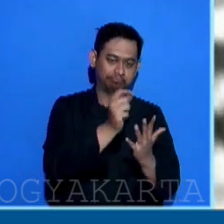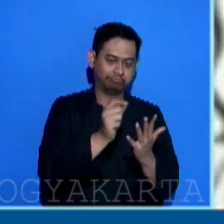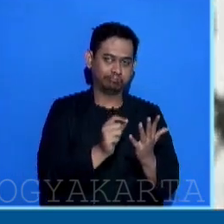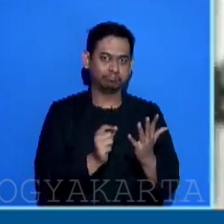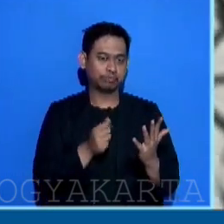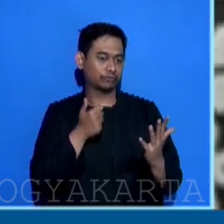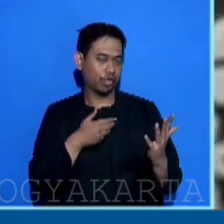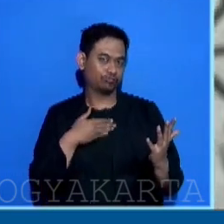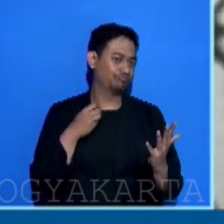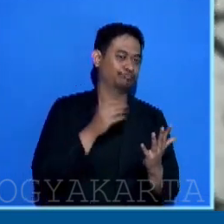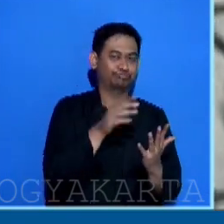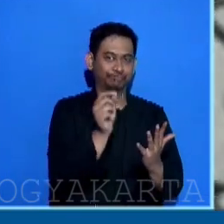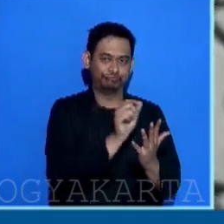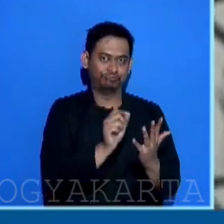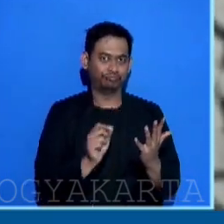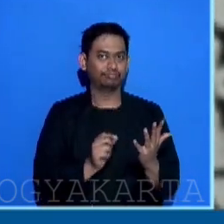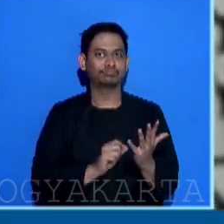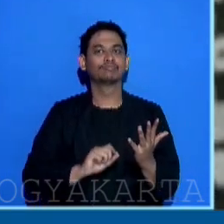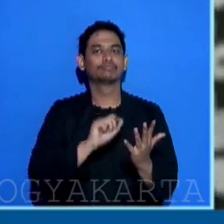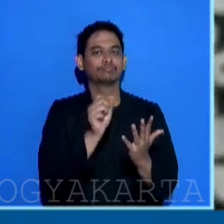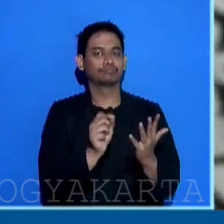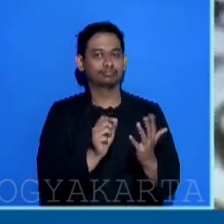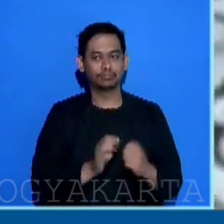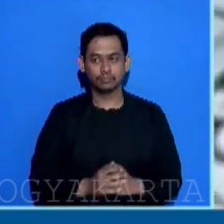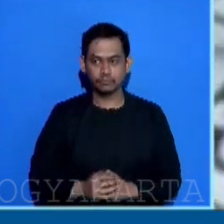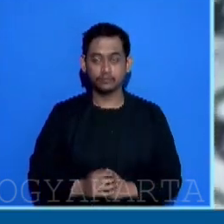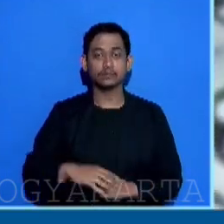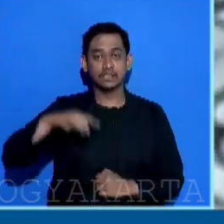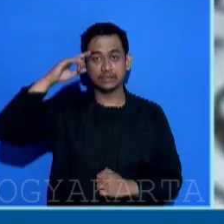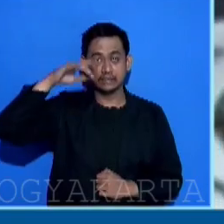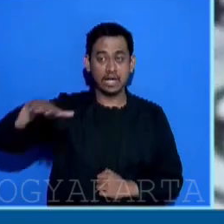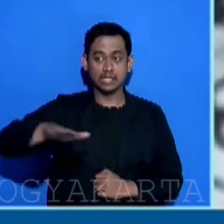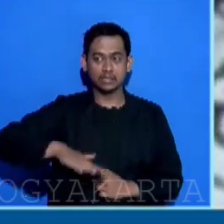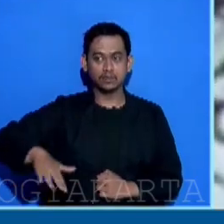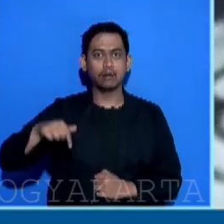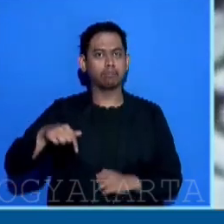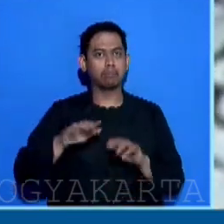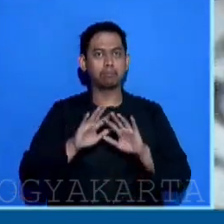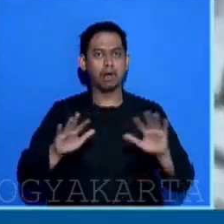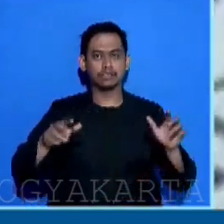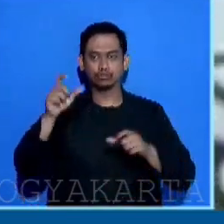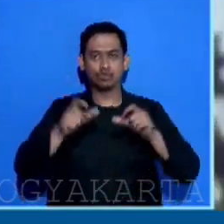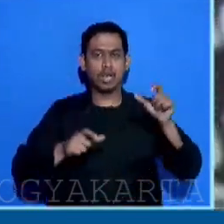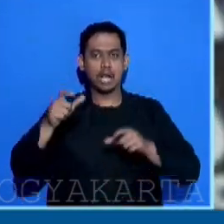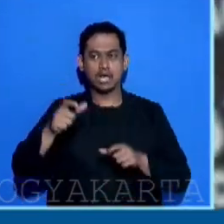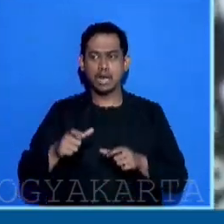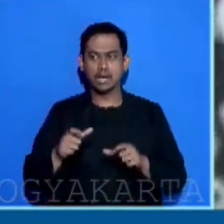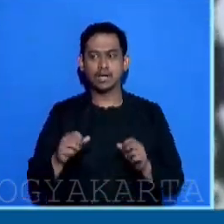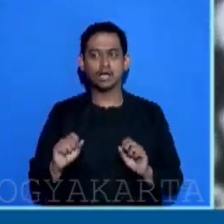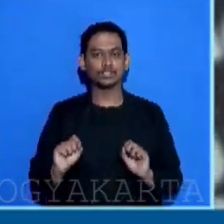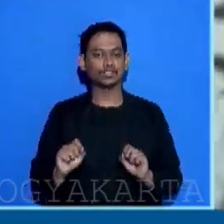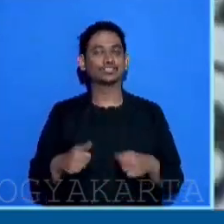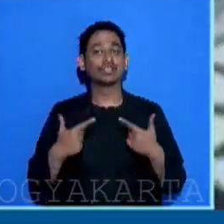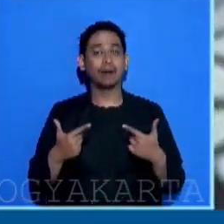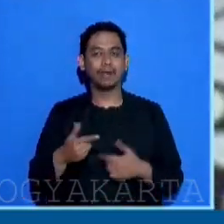Karso saking para pengrajinipun ing Dusun giriyo Menik wonten atusan tiyang ingkang gantungaken gesangipun saking Asil olah